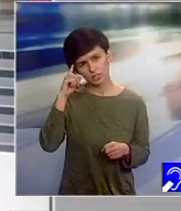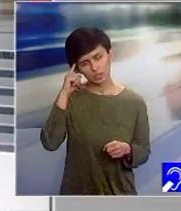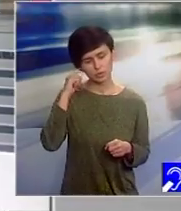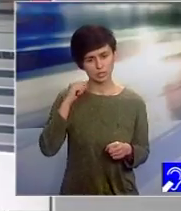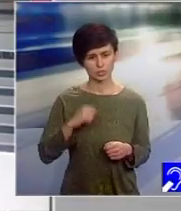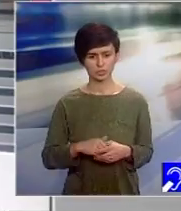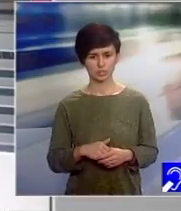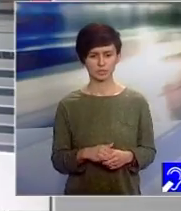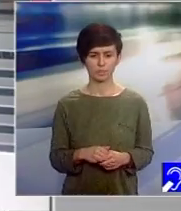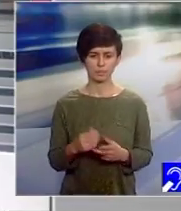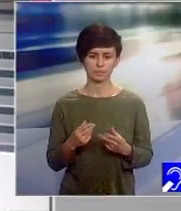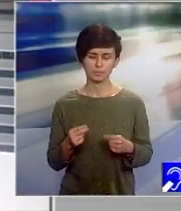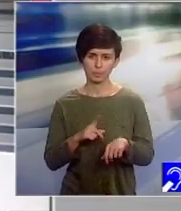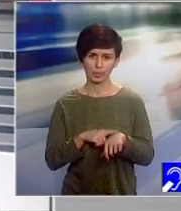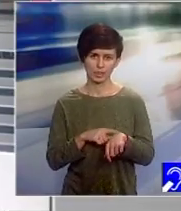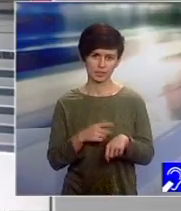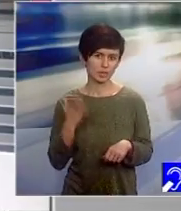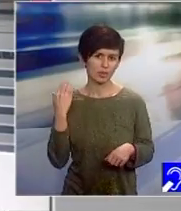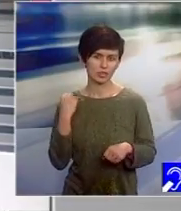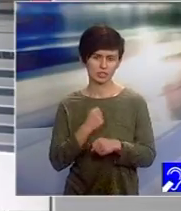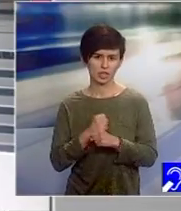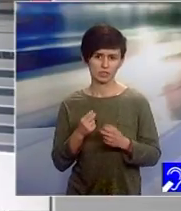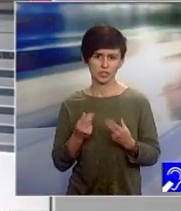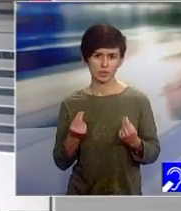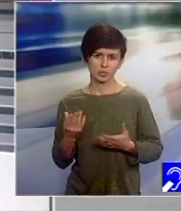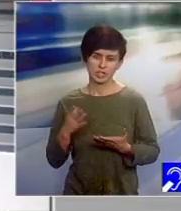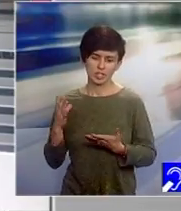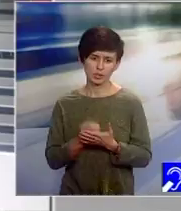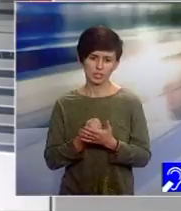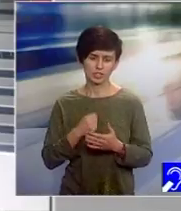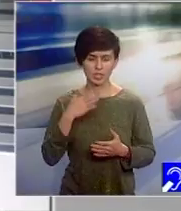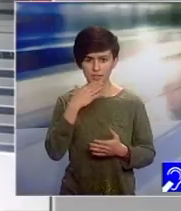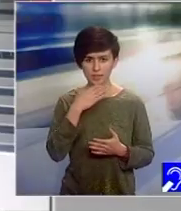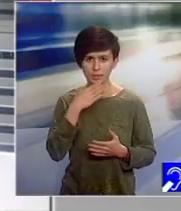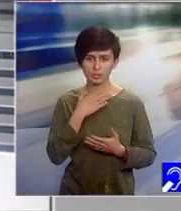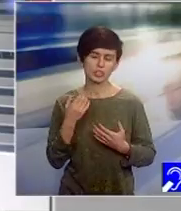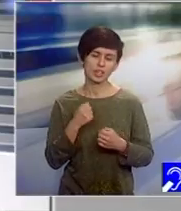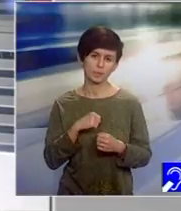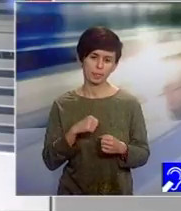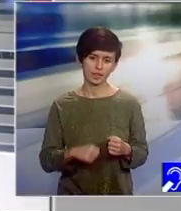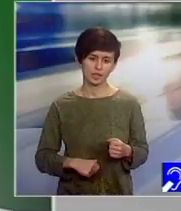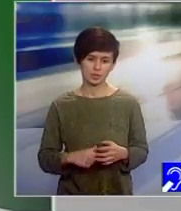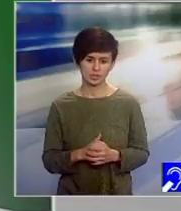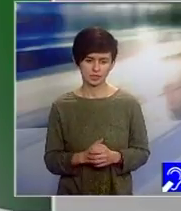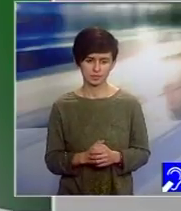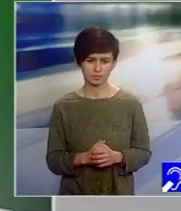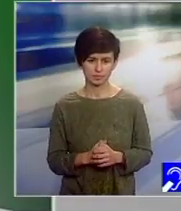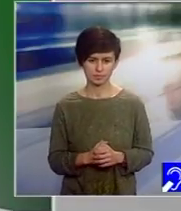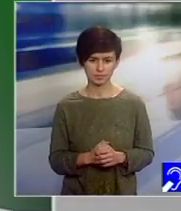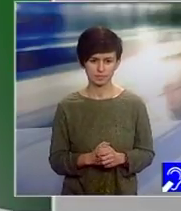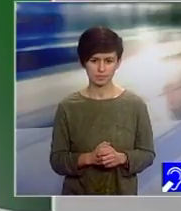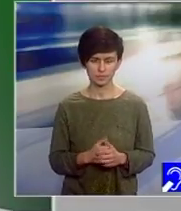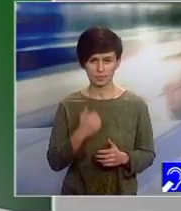Adriana Feșteu, adică de-a lungul timpului au fost foarte mulți care au câștigat premii în acest concurs Mozart și care acum fac carieră. Să le spunem celor care ne